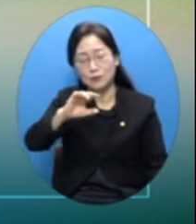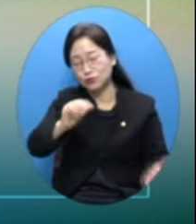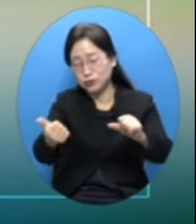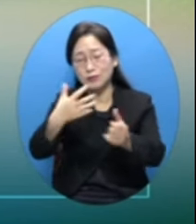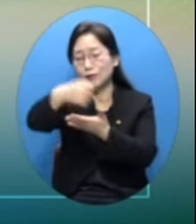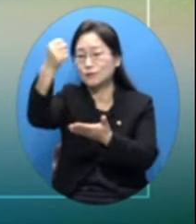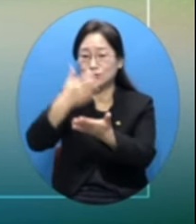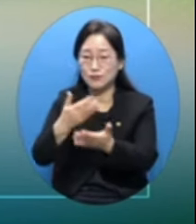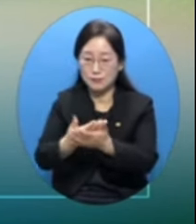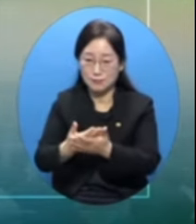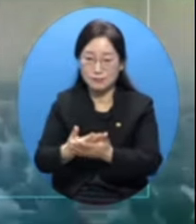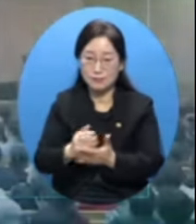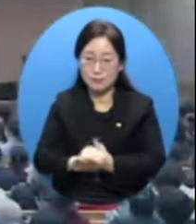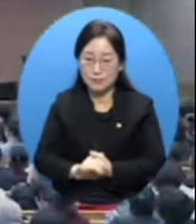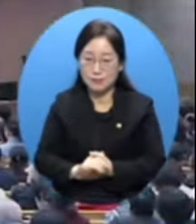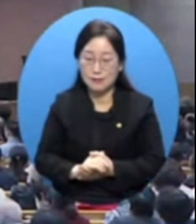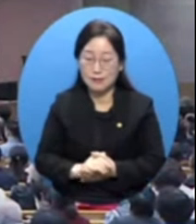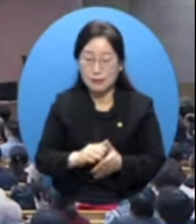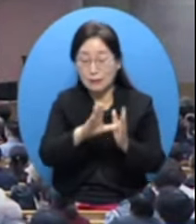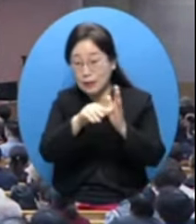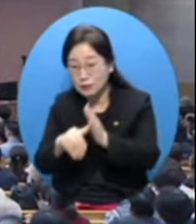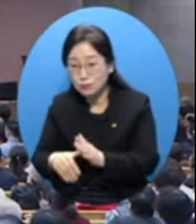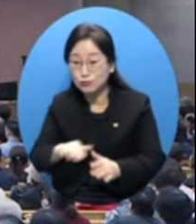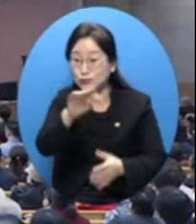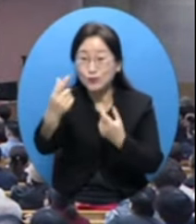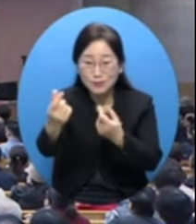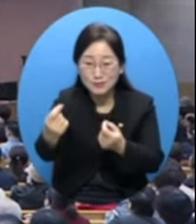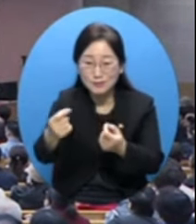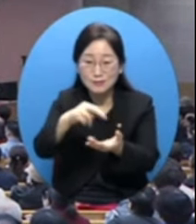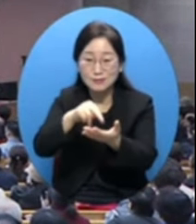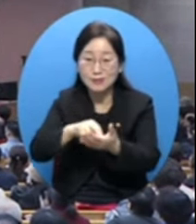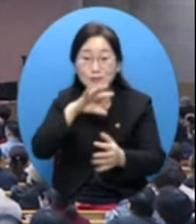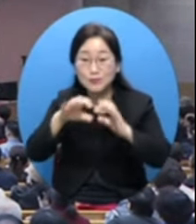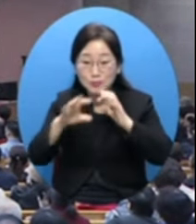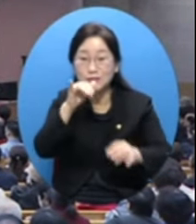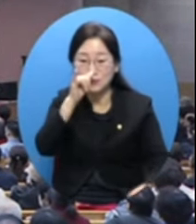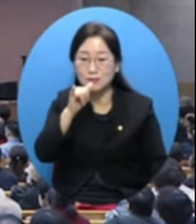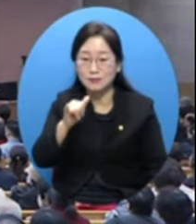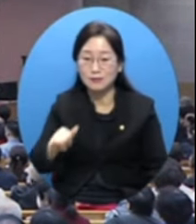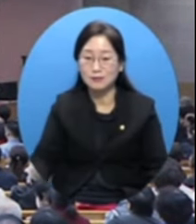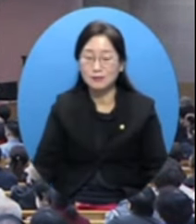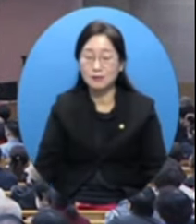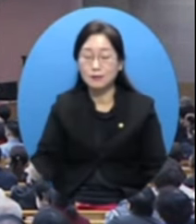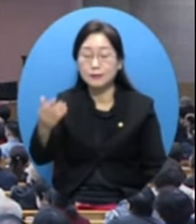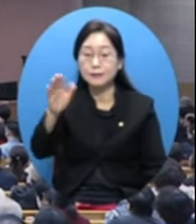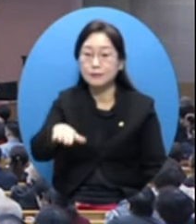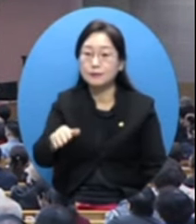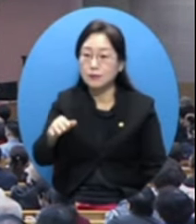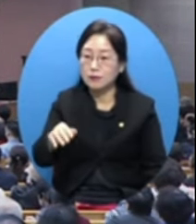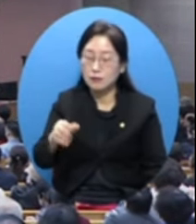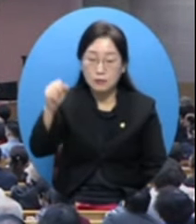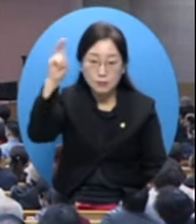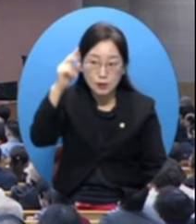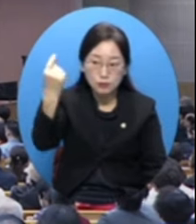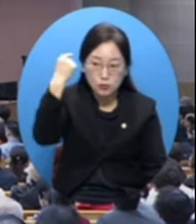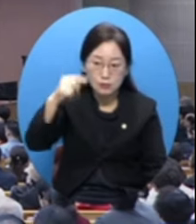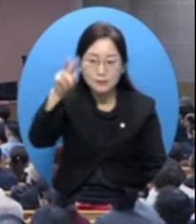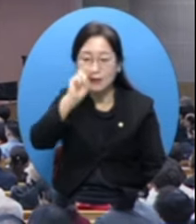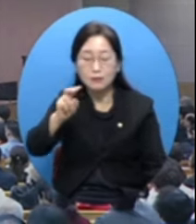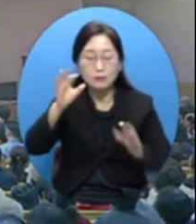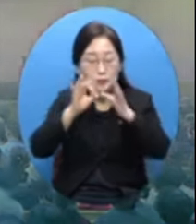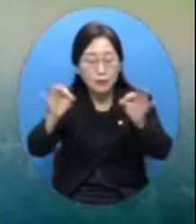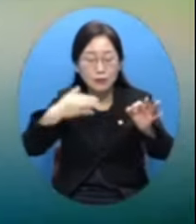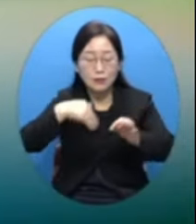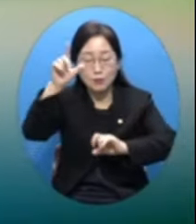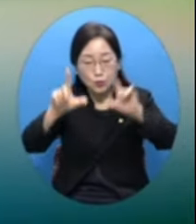주세요. 때때로 너무 힘들 때는 우리가 하나님 앞에서 이렇게 원망과 불평을 할 수 있습니다. 그런데 뒤에서 찬송 소리가 들려왔습니다. 내